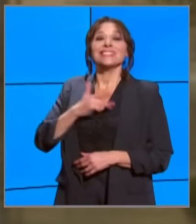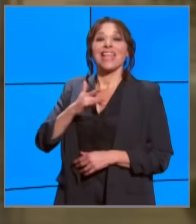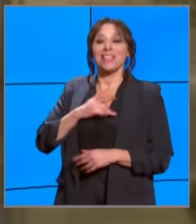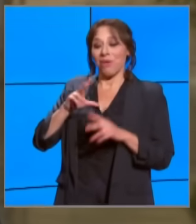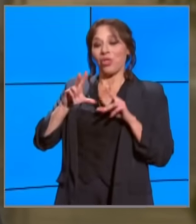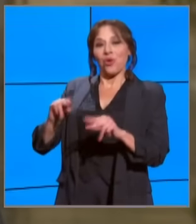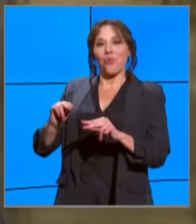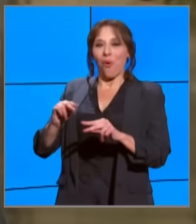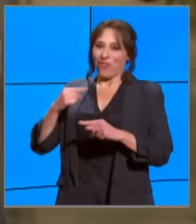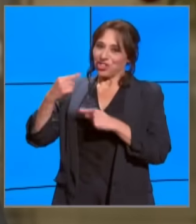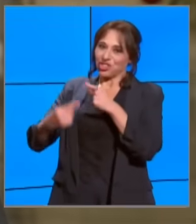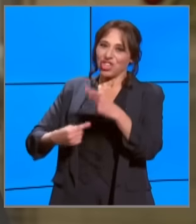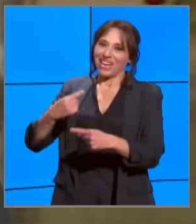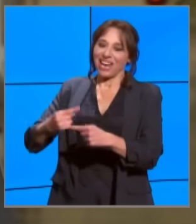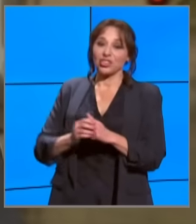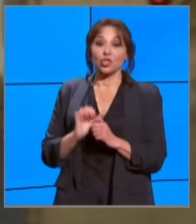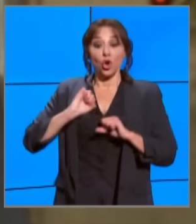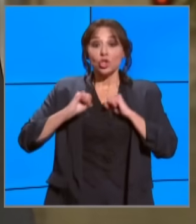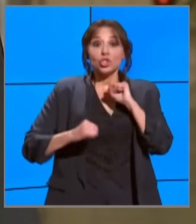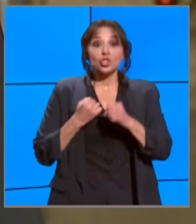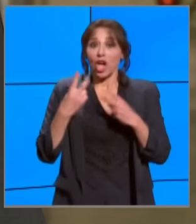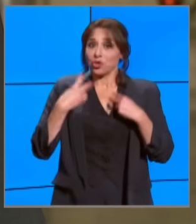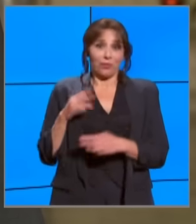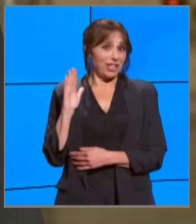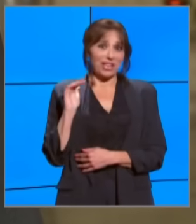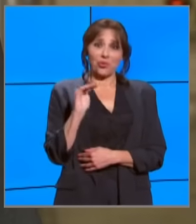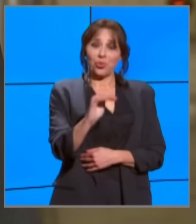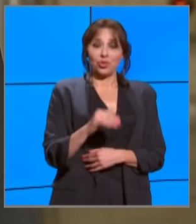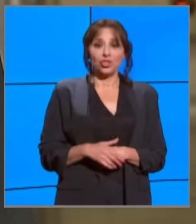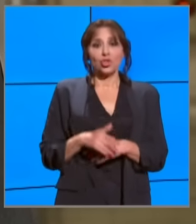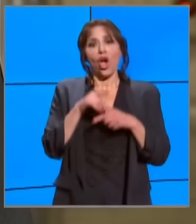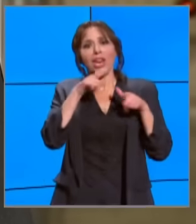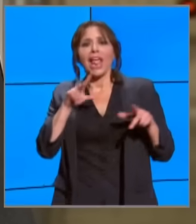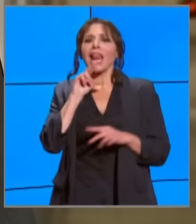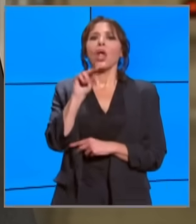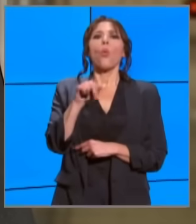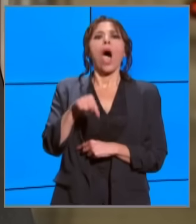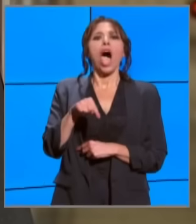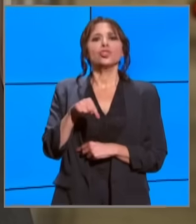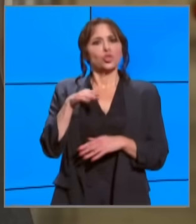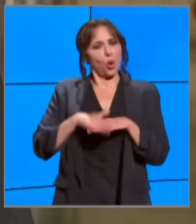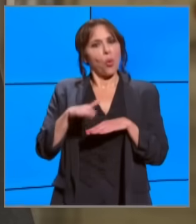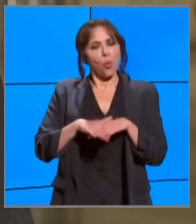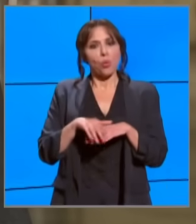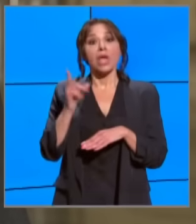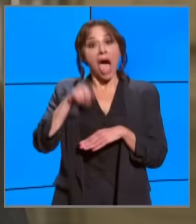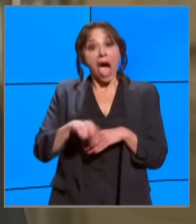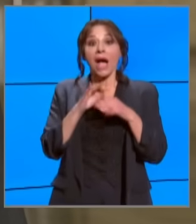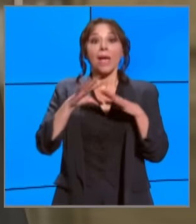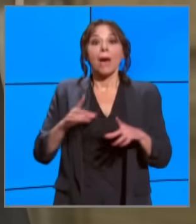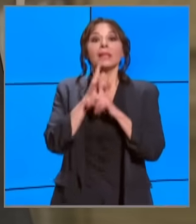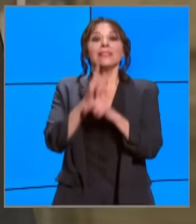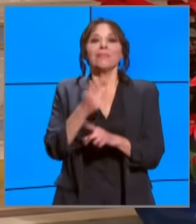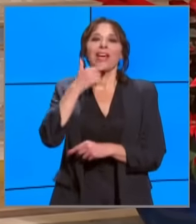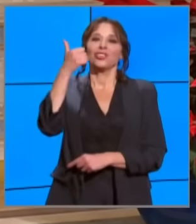generazioni nei gesti della vita di ogni giorno nel linguaggio che si adopera dipende anche da ciascuno